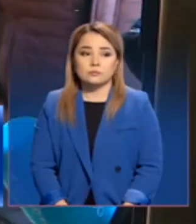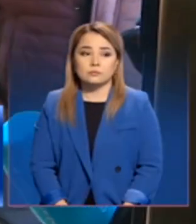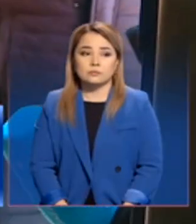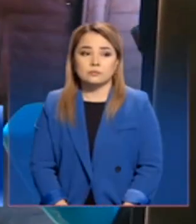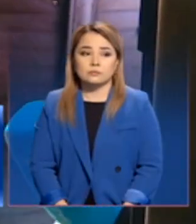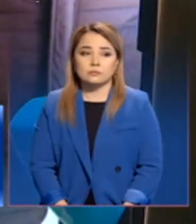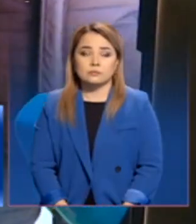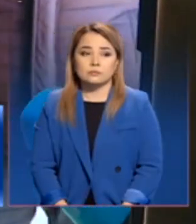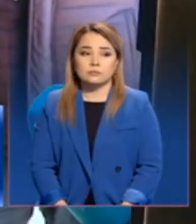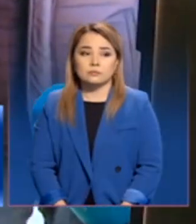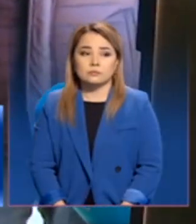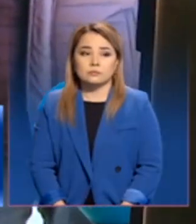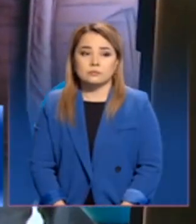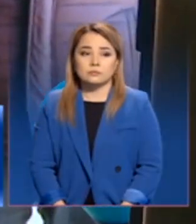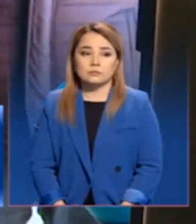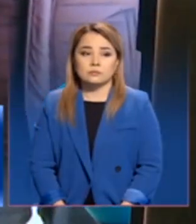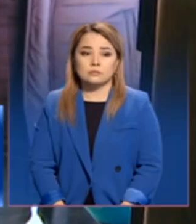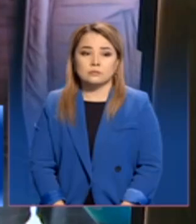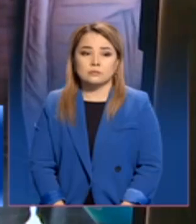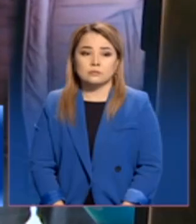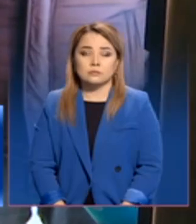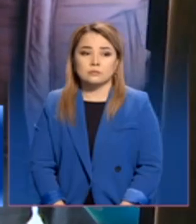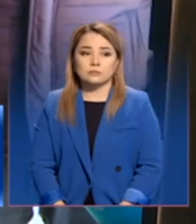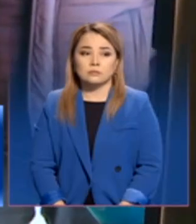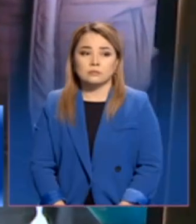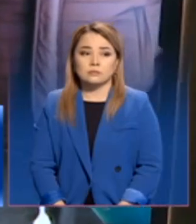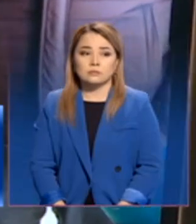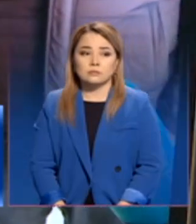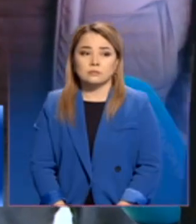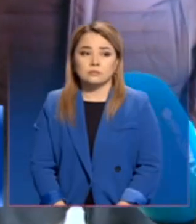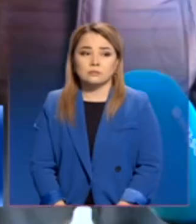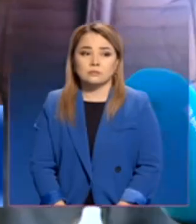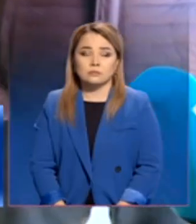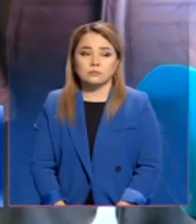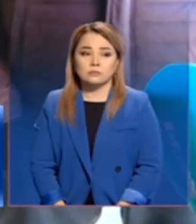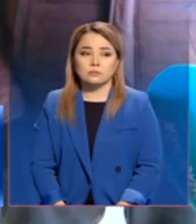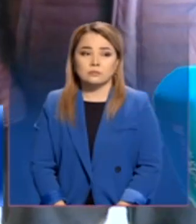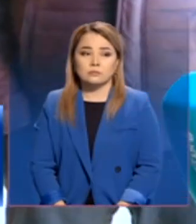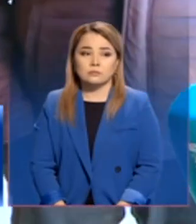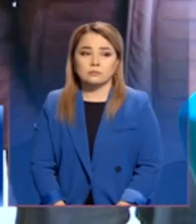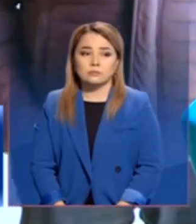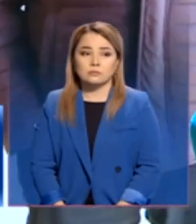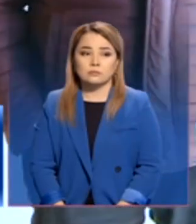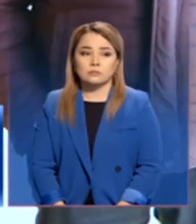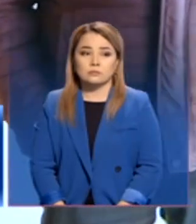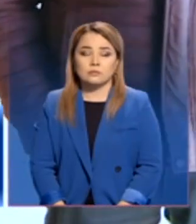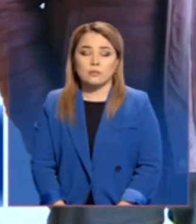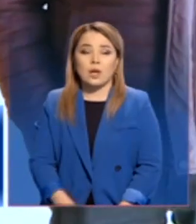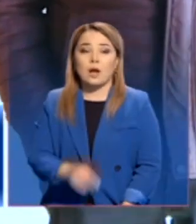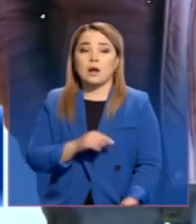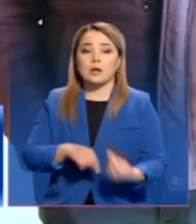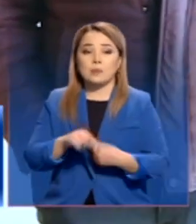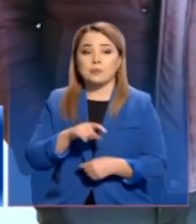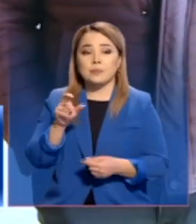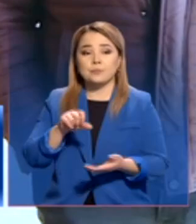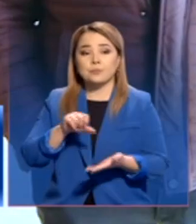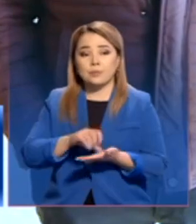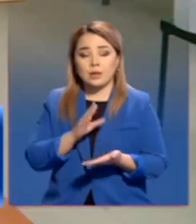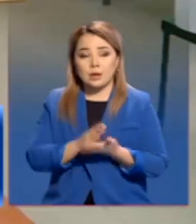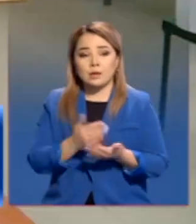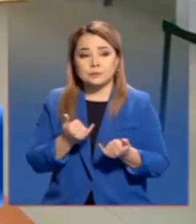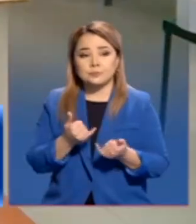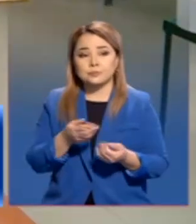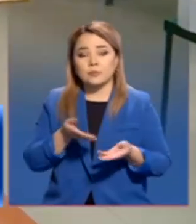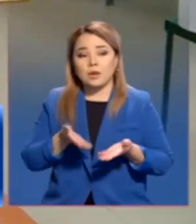напора. Как-то мы собирали по капельке, да? Но это вообще никуда не годится. Кәсіпкер Меристан Гамидова